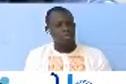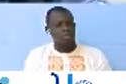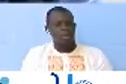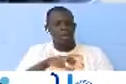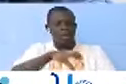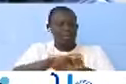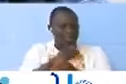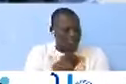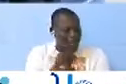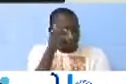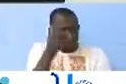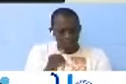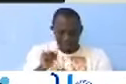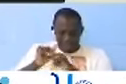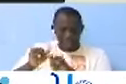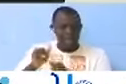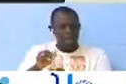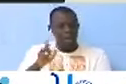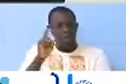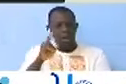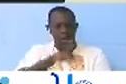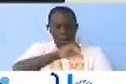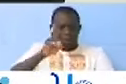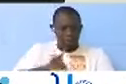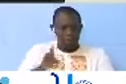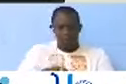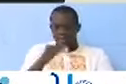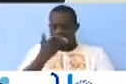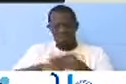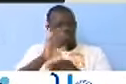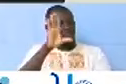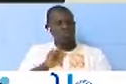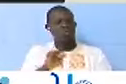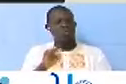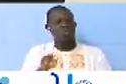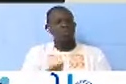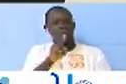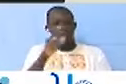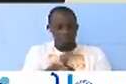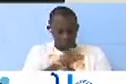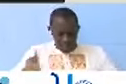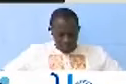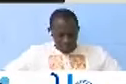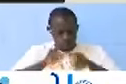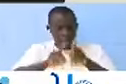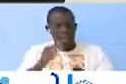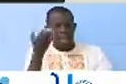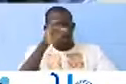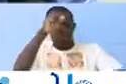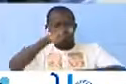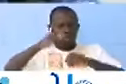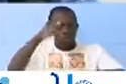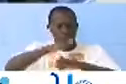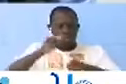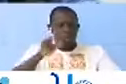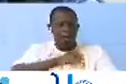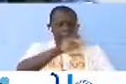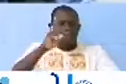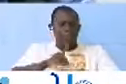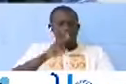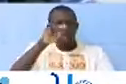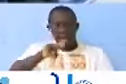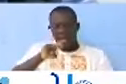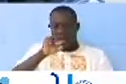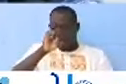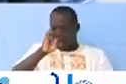I've never done that. Have you ever participated in any torture at the NIA? Nada bulat atajir ayat rojer bang NIA je bang. Ikan mengu lipar